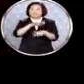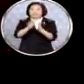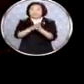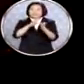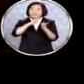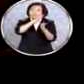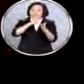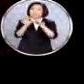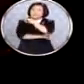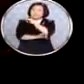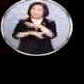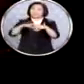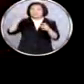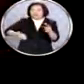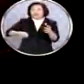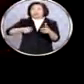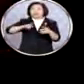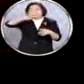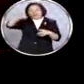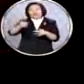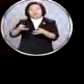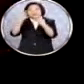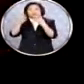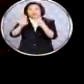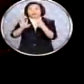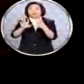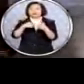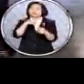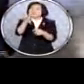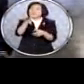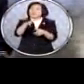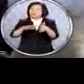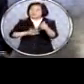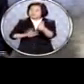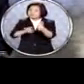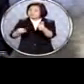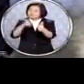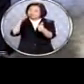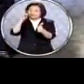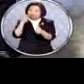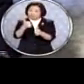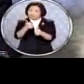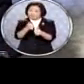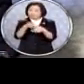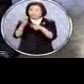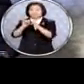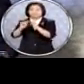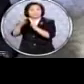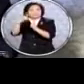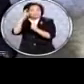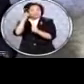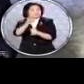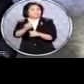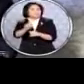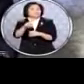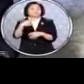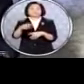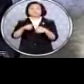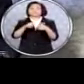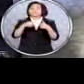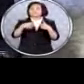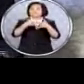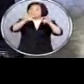被判刑，有的被起诉，这是不是一个好的团队呢？对民众有什么样的感受呢？同样的，民